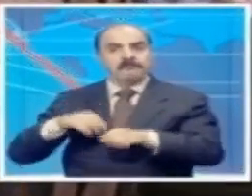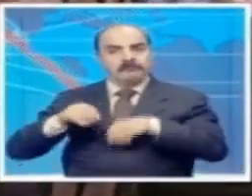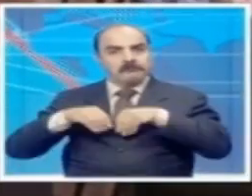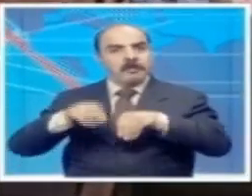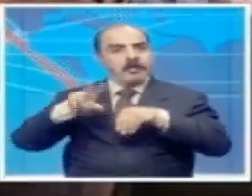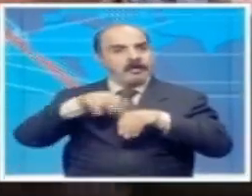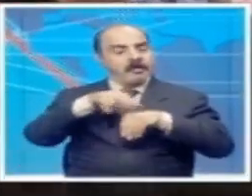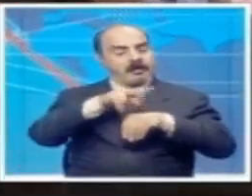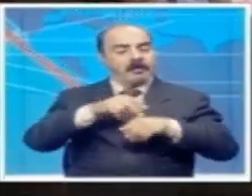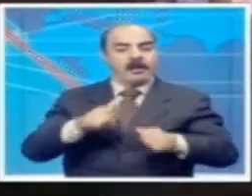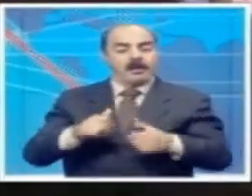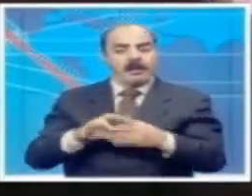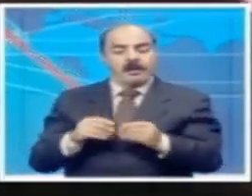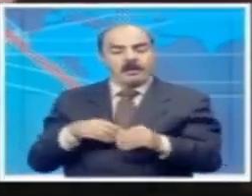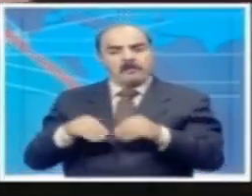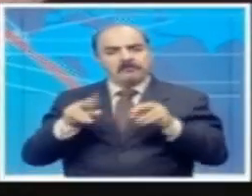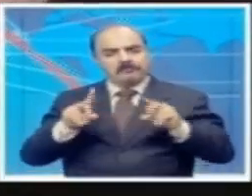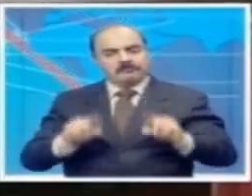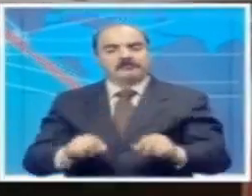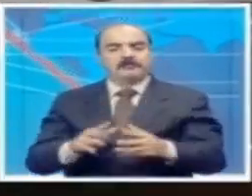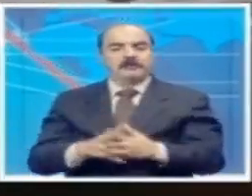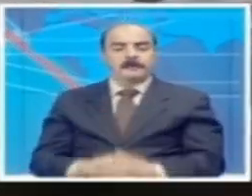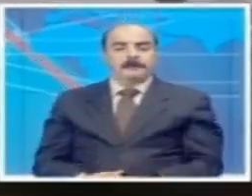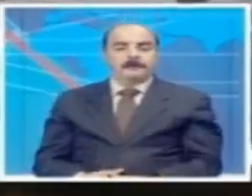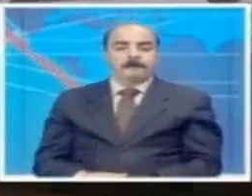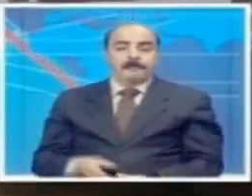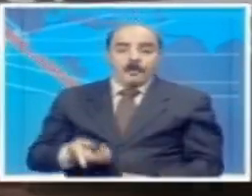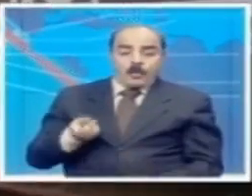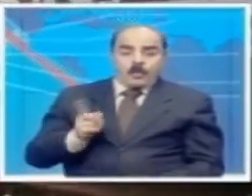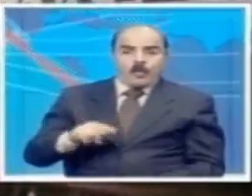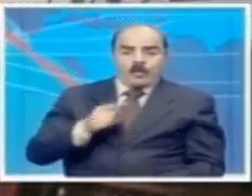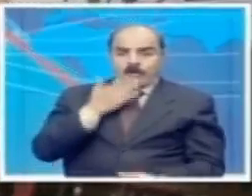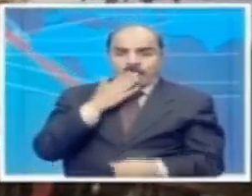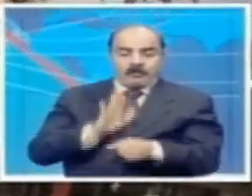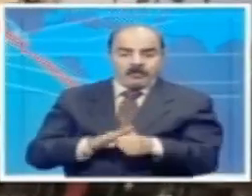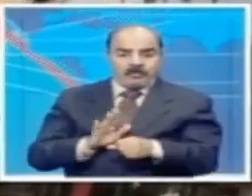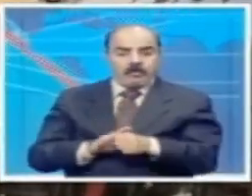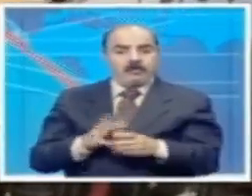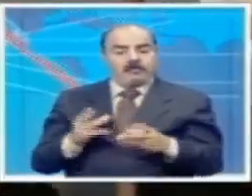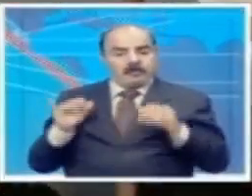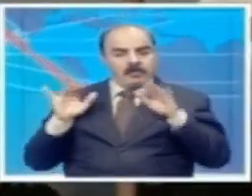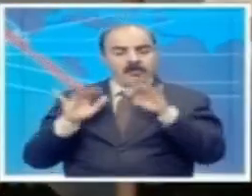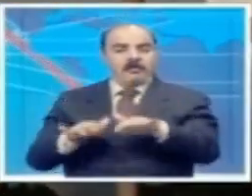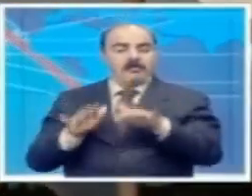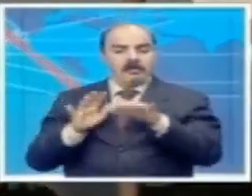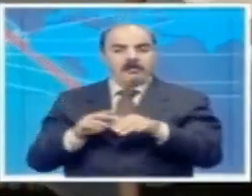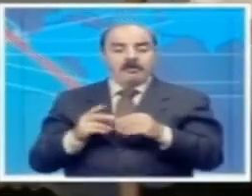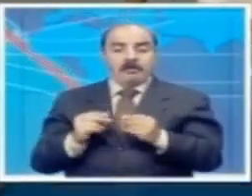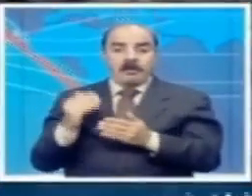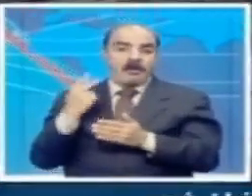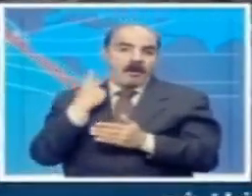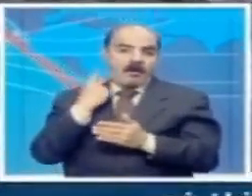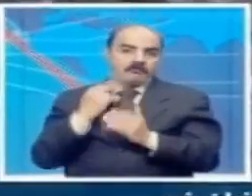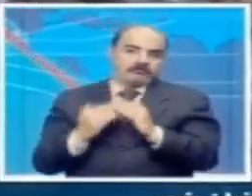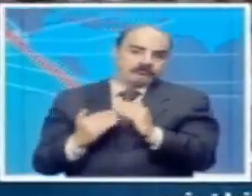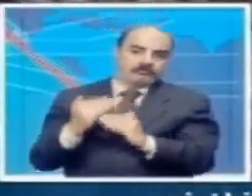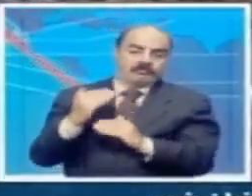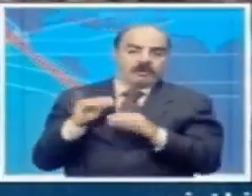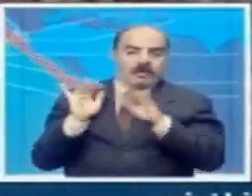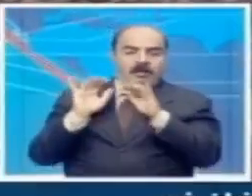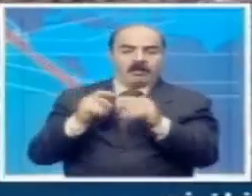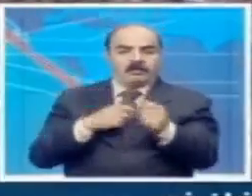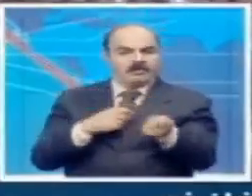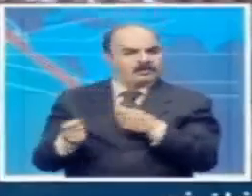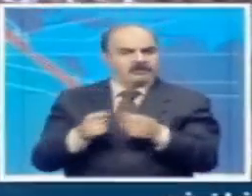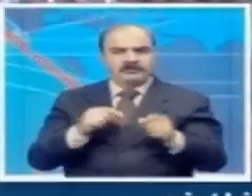رمضان بالسلاسل التجارية. فكل يوم بمعارض أهلا رمضان يدخل رقم جديد للقلعة الرمضانية